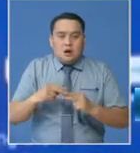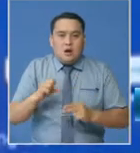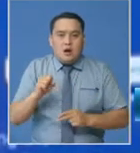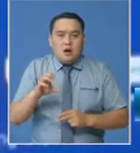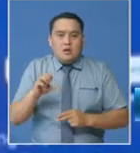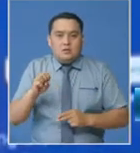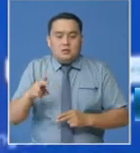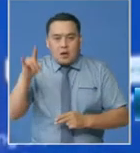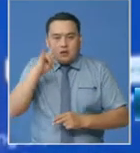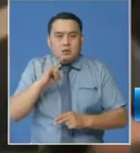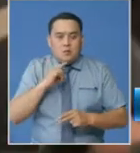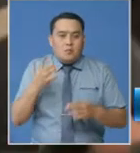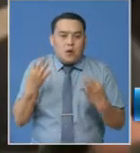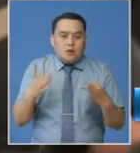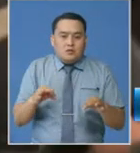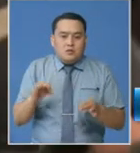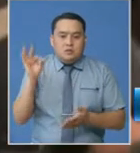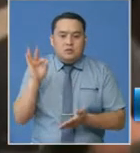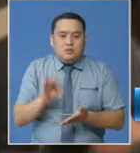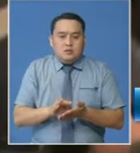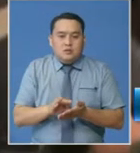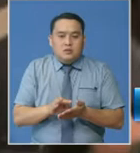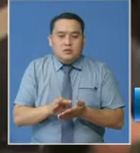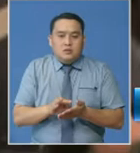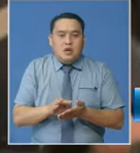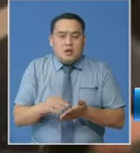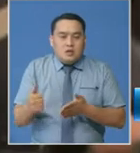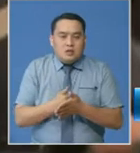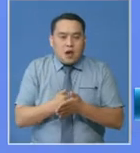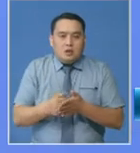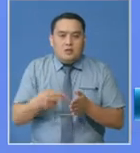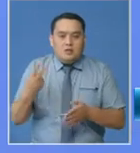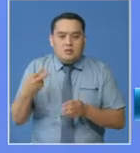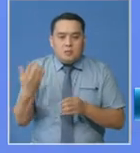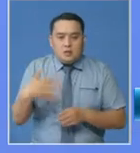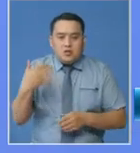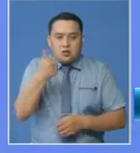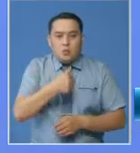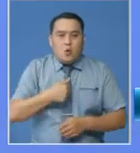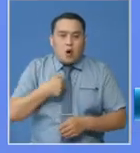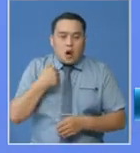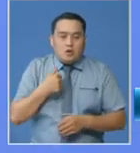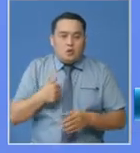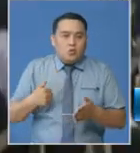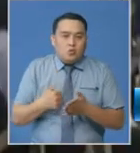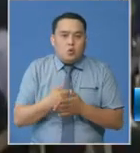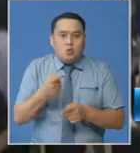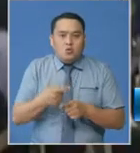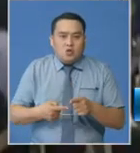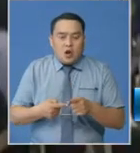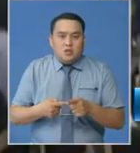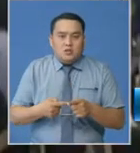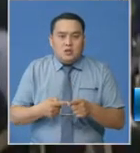в Казахстане поможет достичь поставленной правительством страны цели к 2050 году, доведет долю